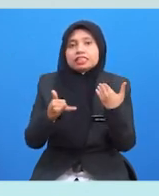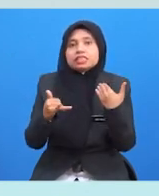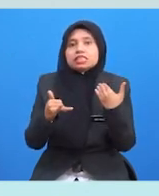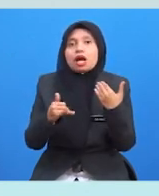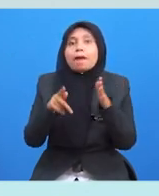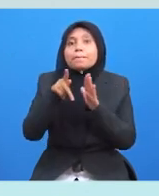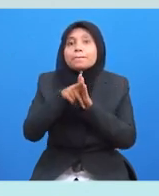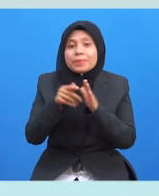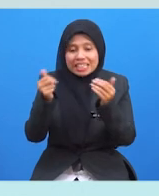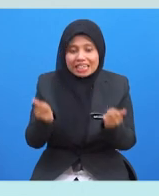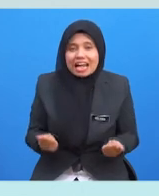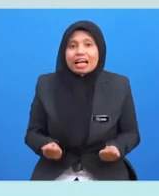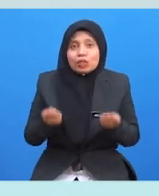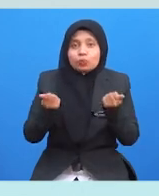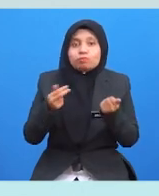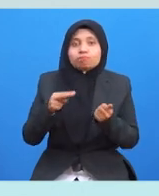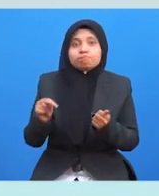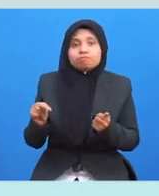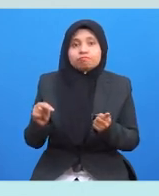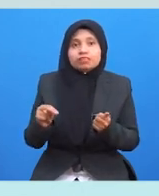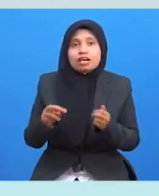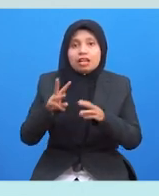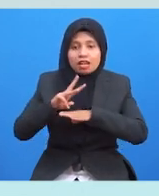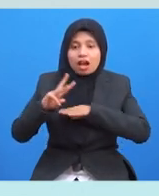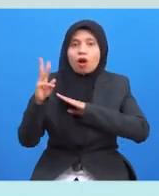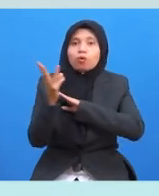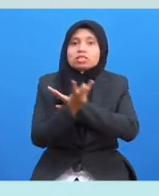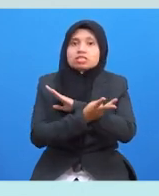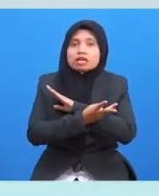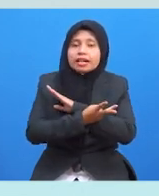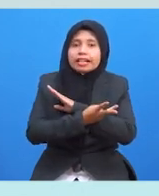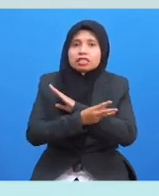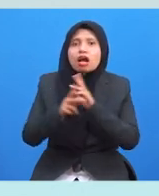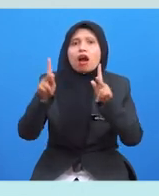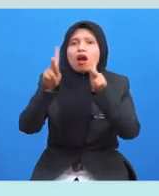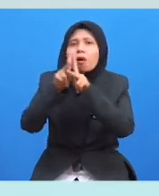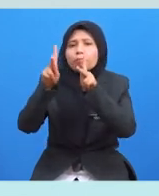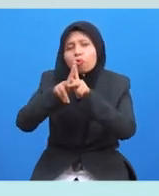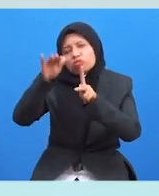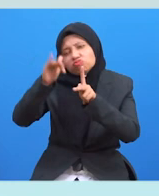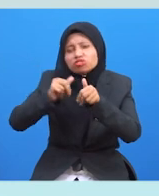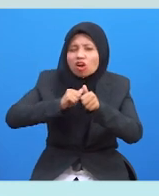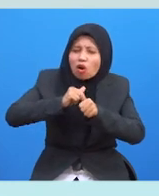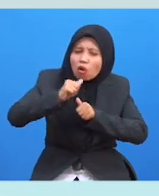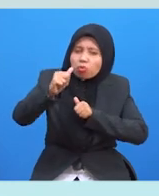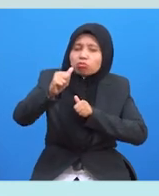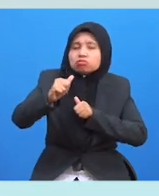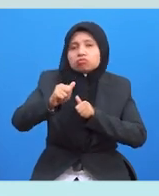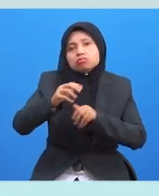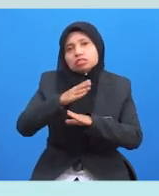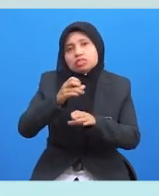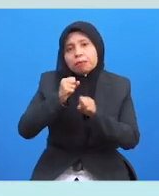jaringan pengangkutan, kawasan pedalaman yang sukar untuk kita